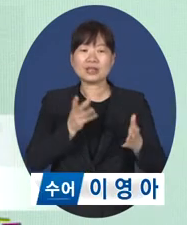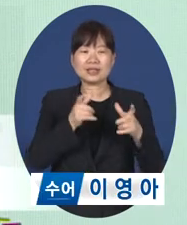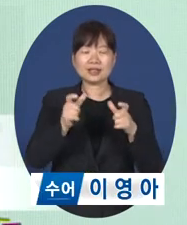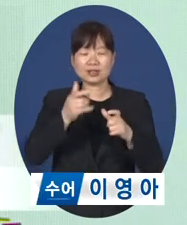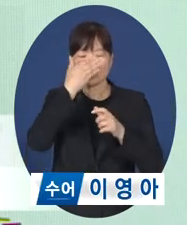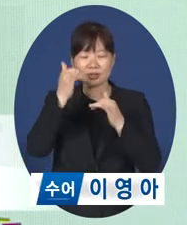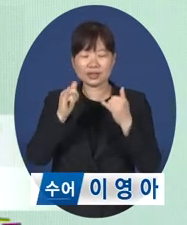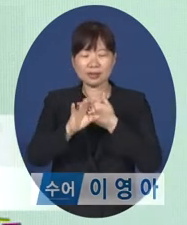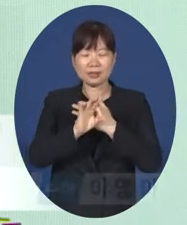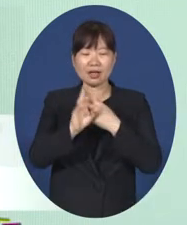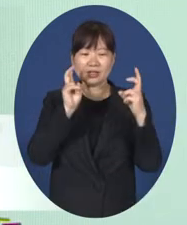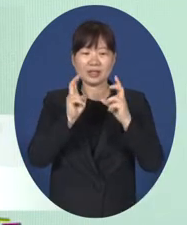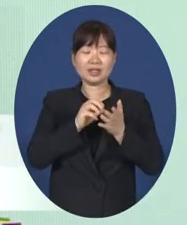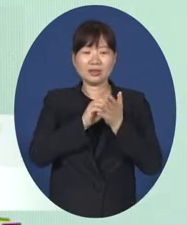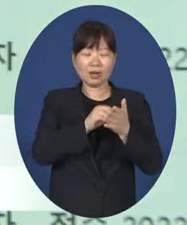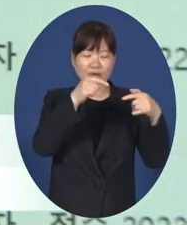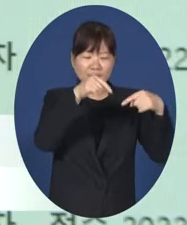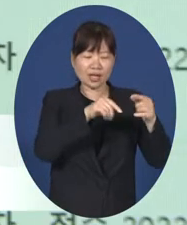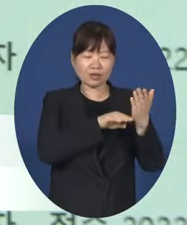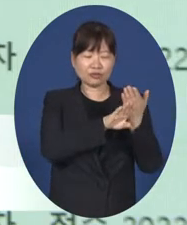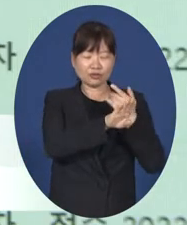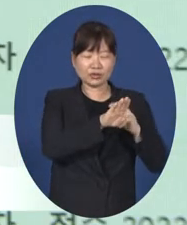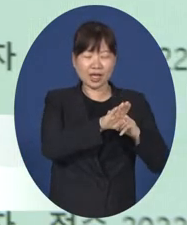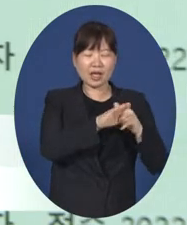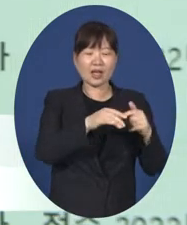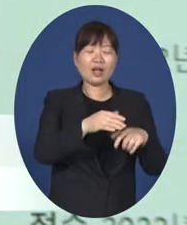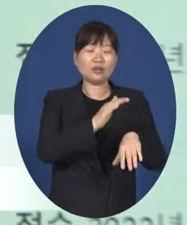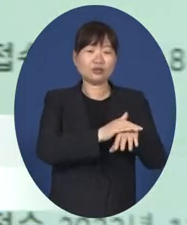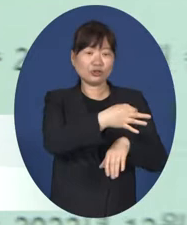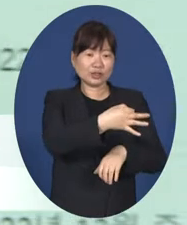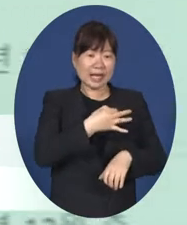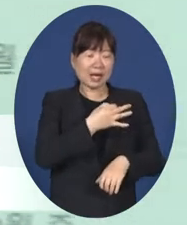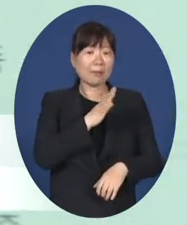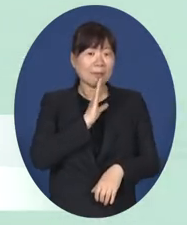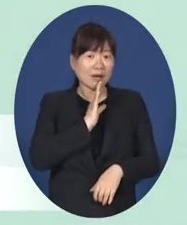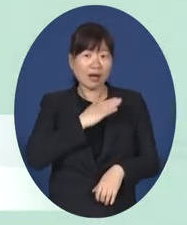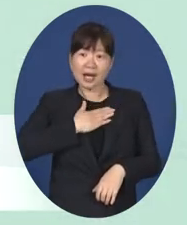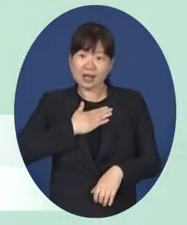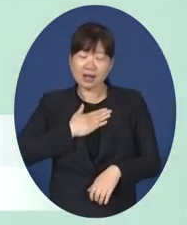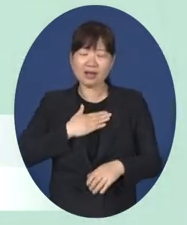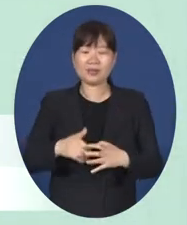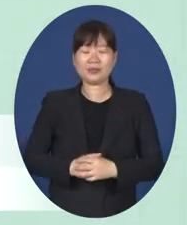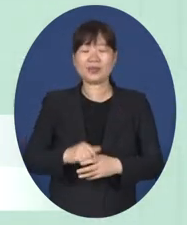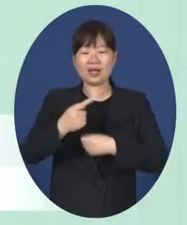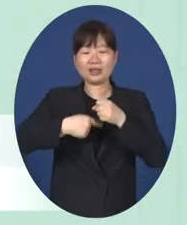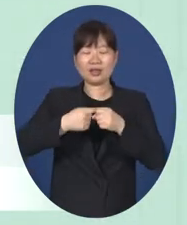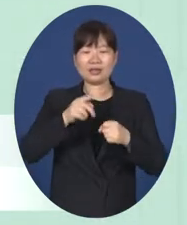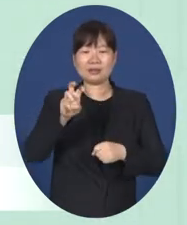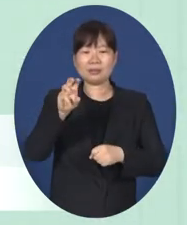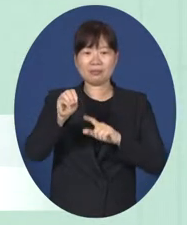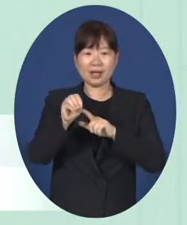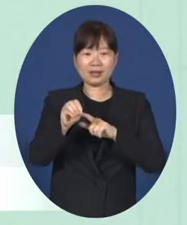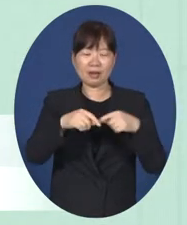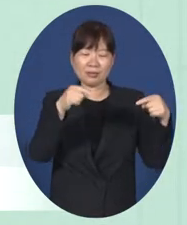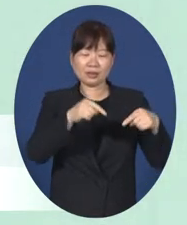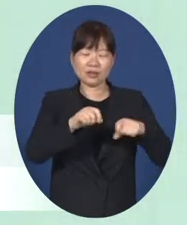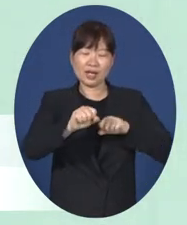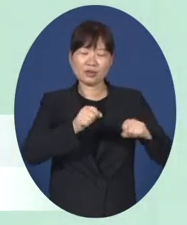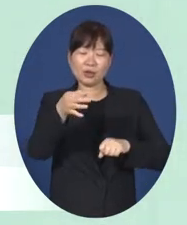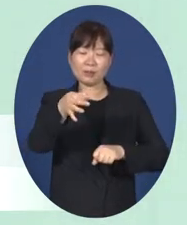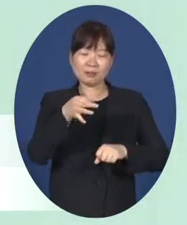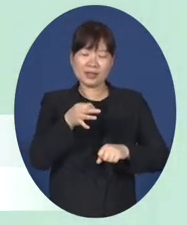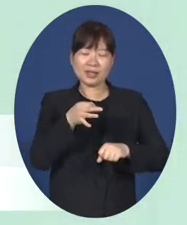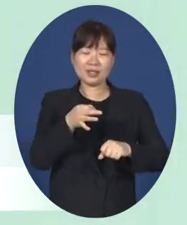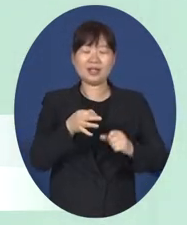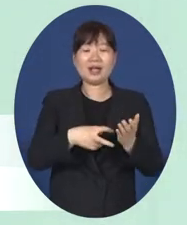경제적 청년이라면 시험 면접을 번 토 면접 수당을 받을 수 있다는 것 알고 계십니까 연간 최대 30만원의 면접 활동비를 즉